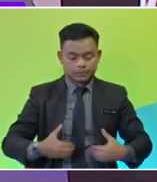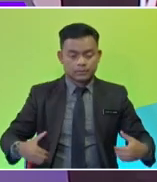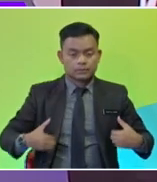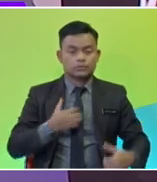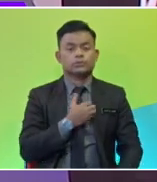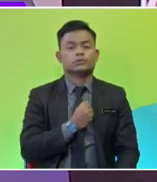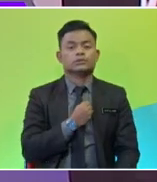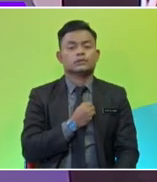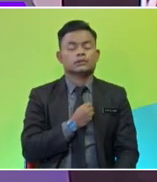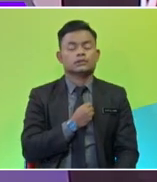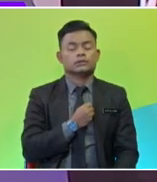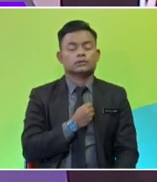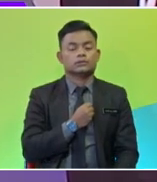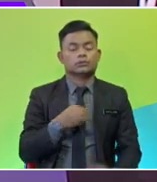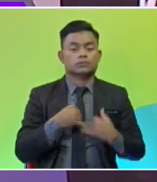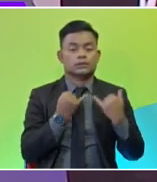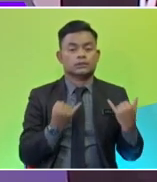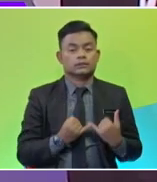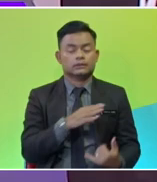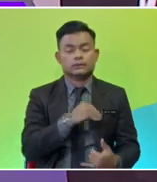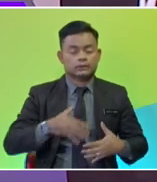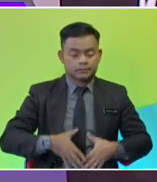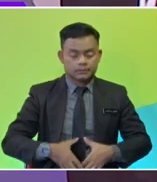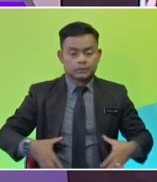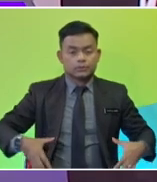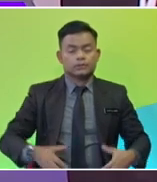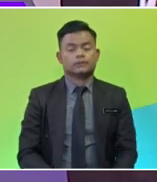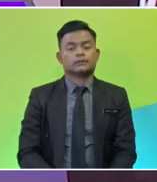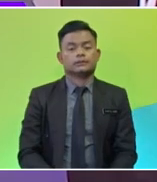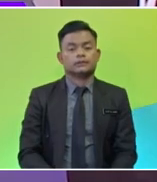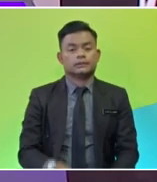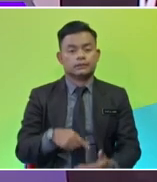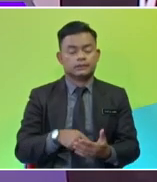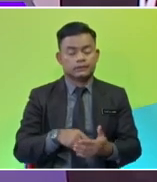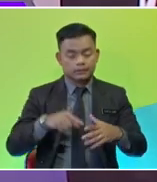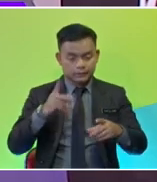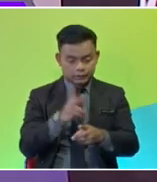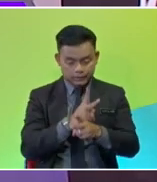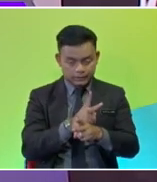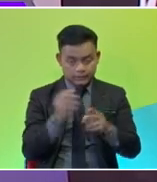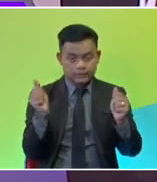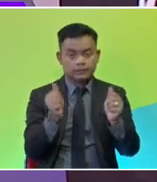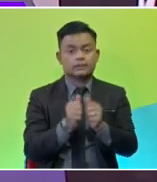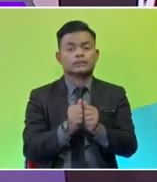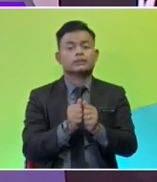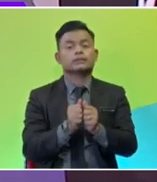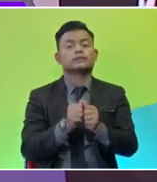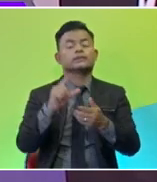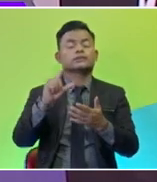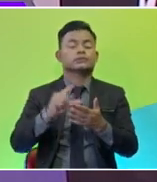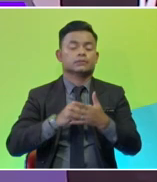hati-hati ada perut Oke jadi ini perlu dilindungi dengan menggunakan tulang rusuk